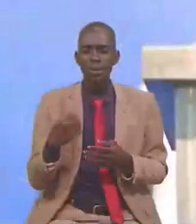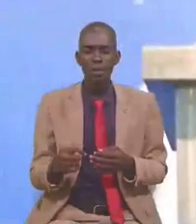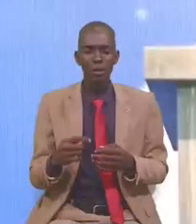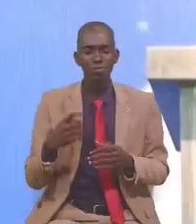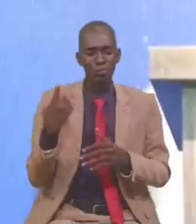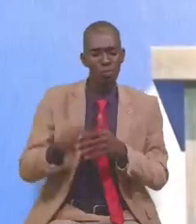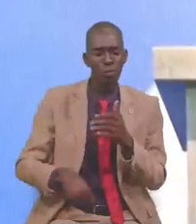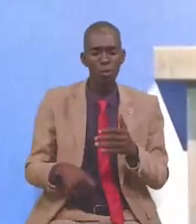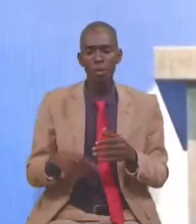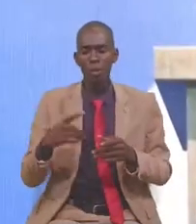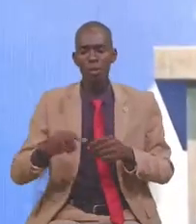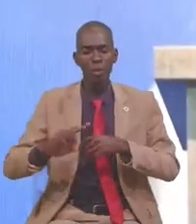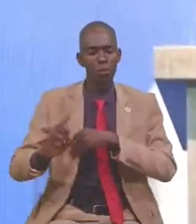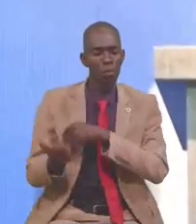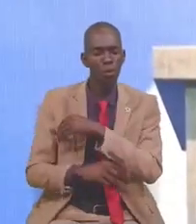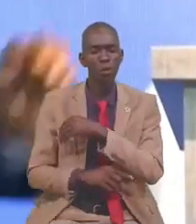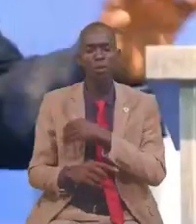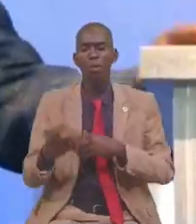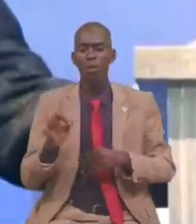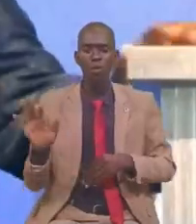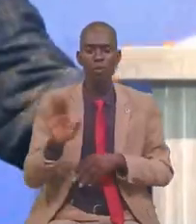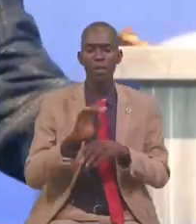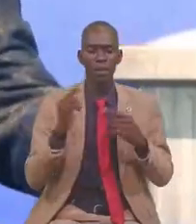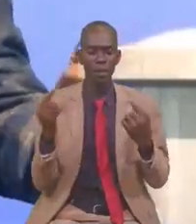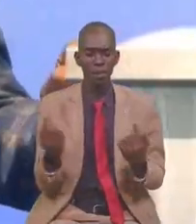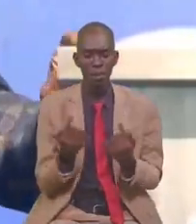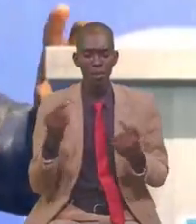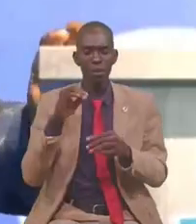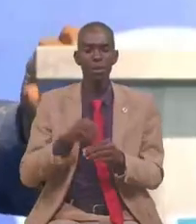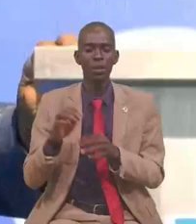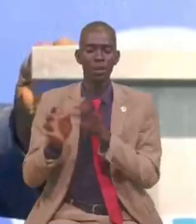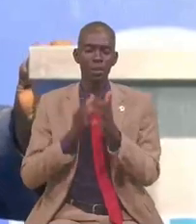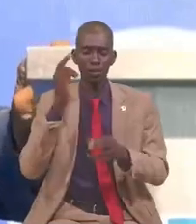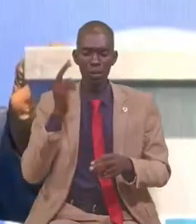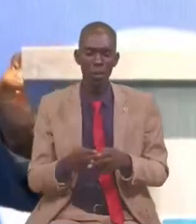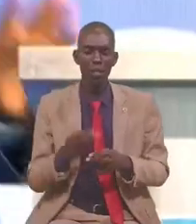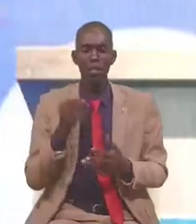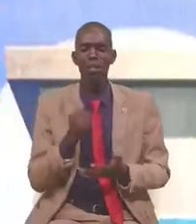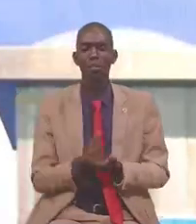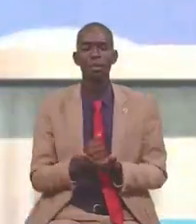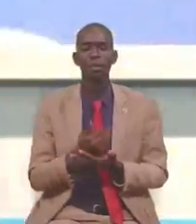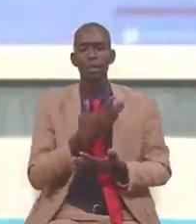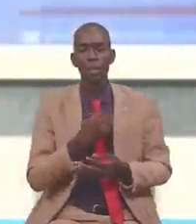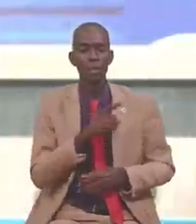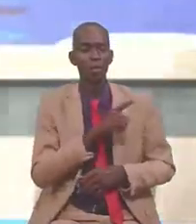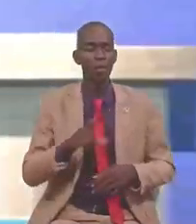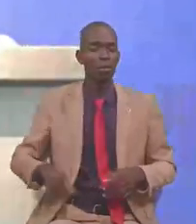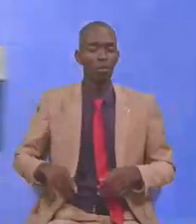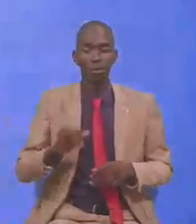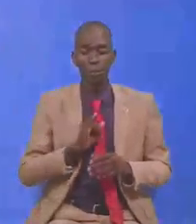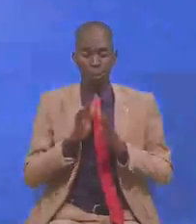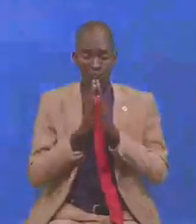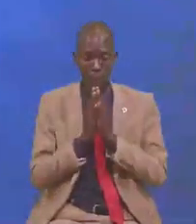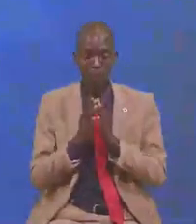peine, le châtiment de leurs péchés au nom de Jésus-Christ. Seigneur, je prie que la